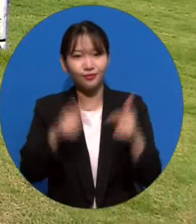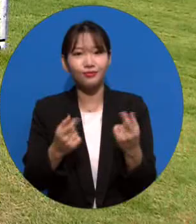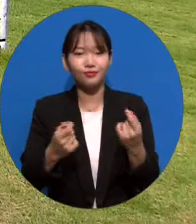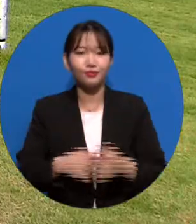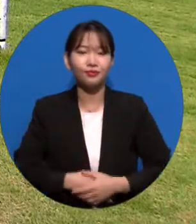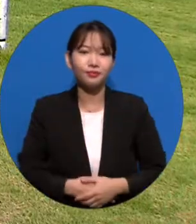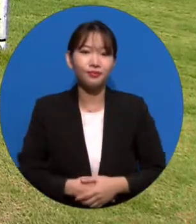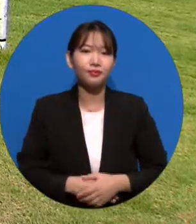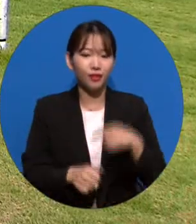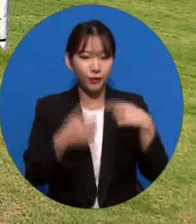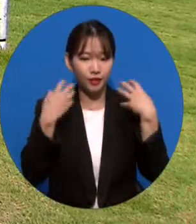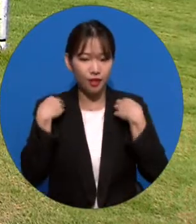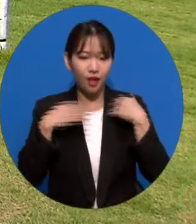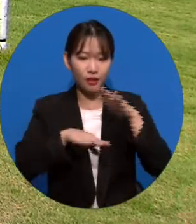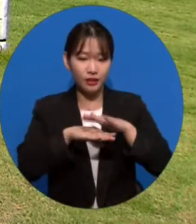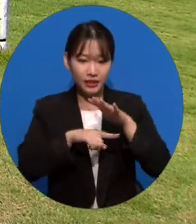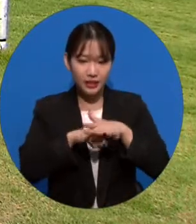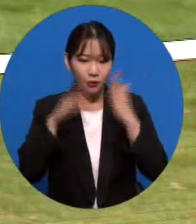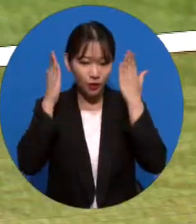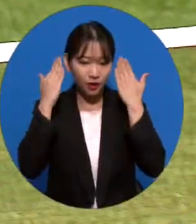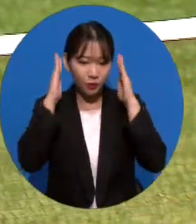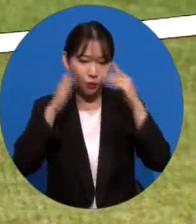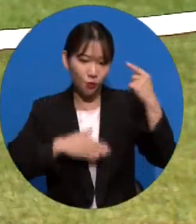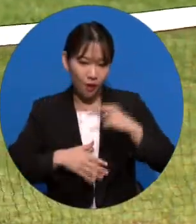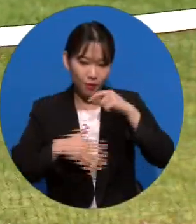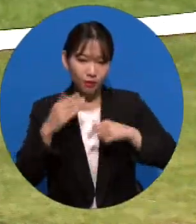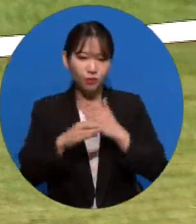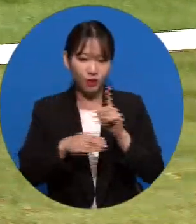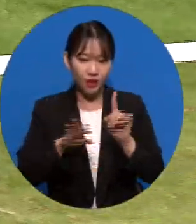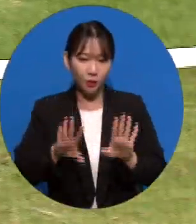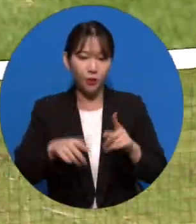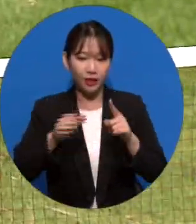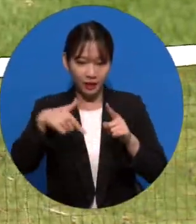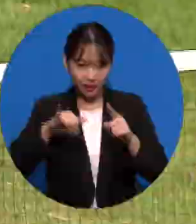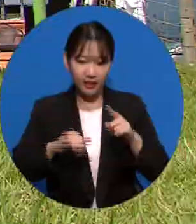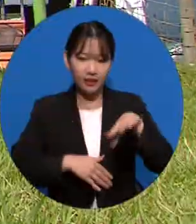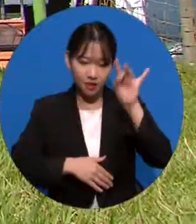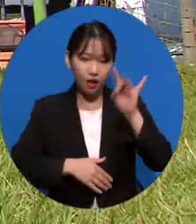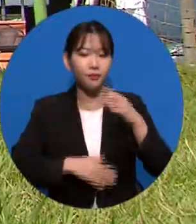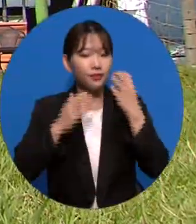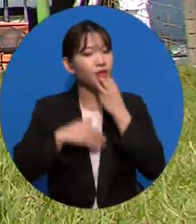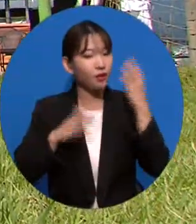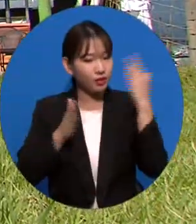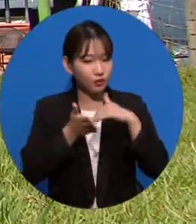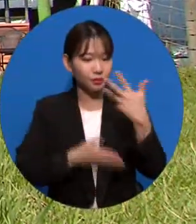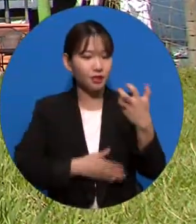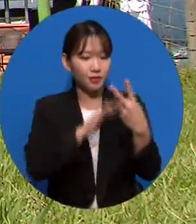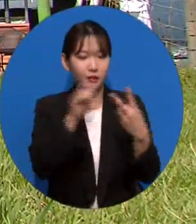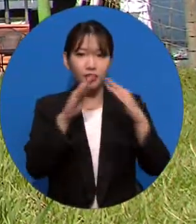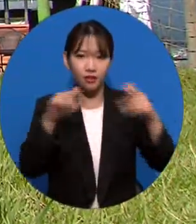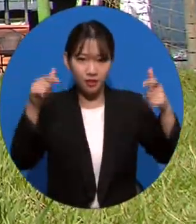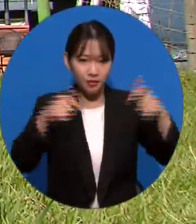같아요. 교육청 농산어촌 유학 프로그램의 일환으로 올해 1학기 처음으로 서울 학생 82명이